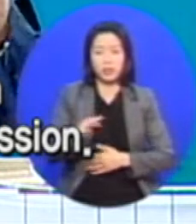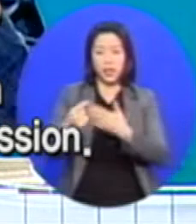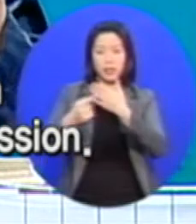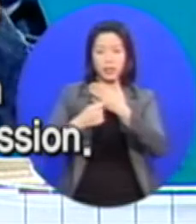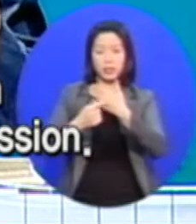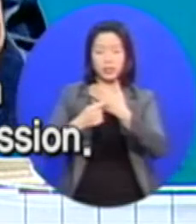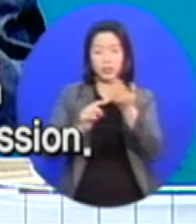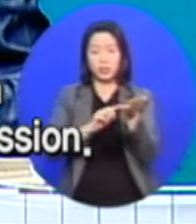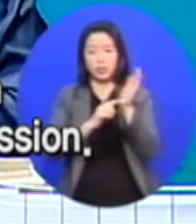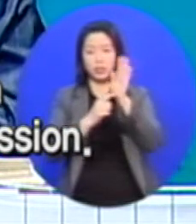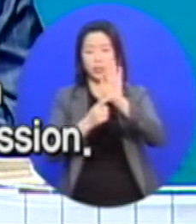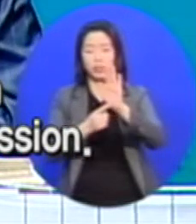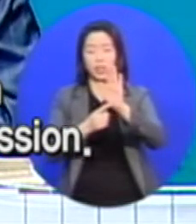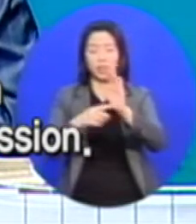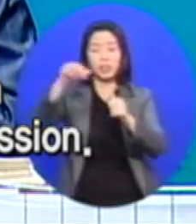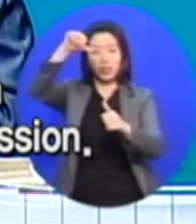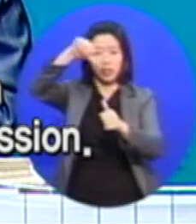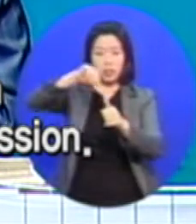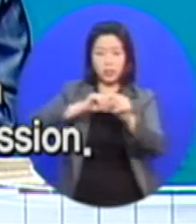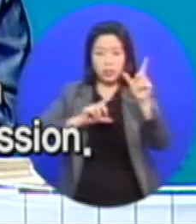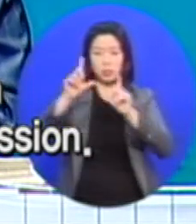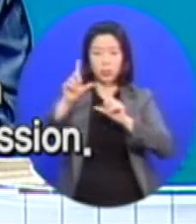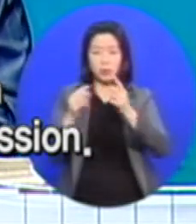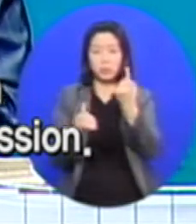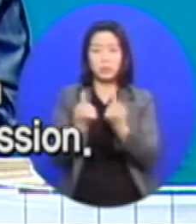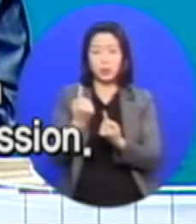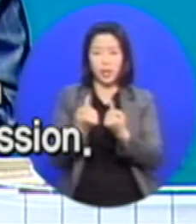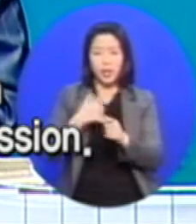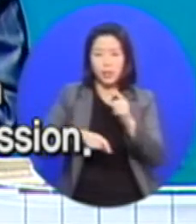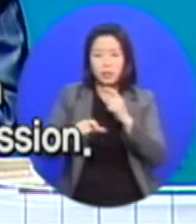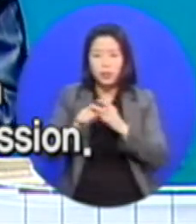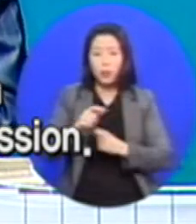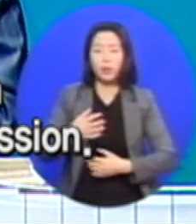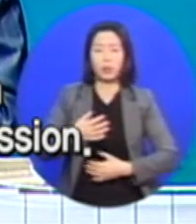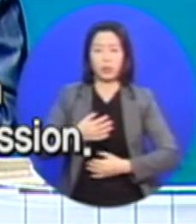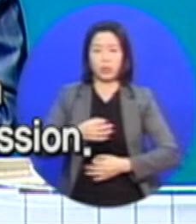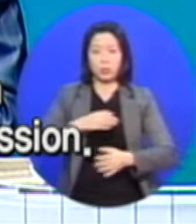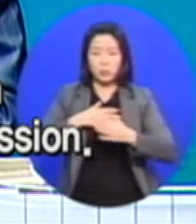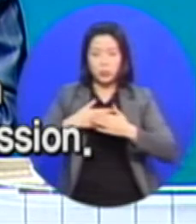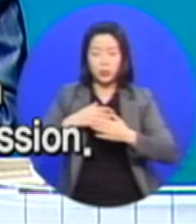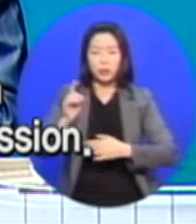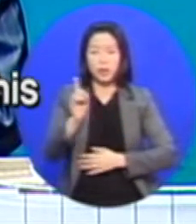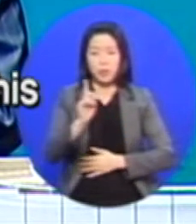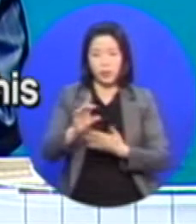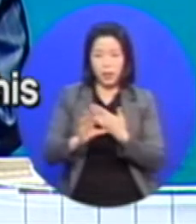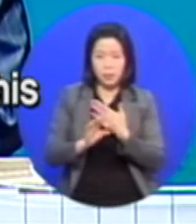드러나는 귀신들린 현상 보다 사실은 더 무서운 것이 있어요